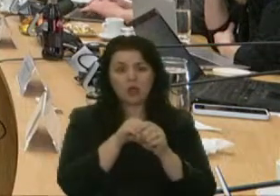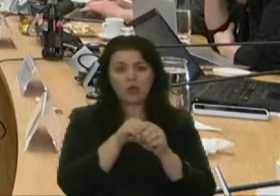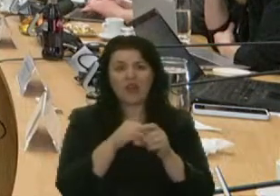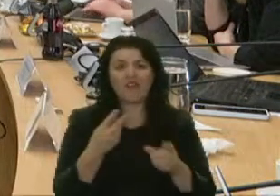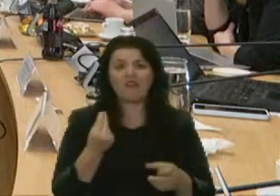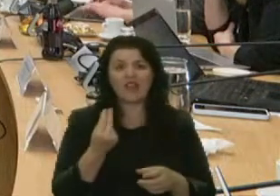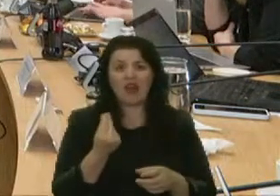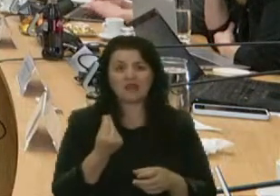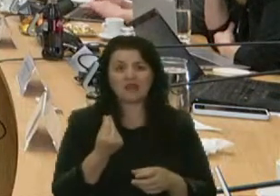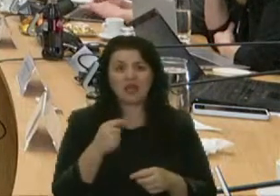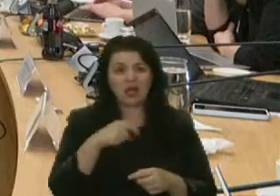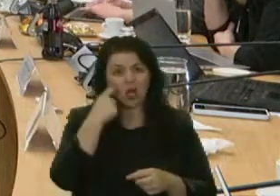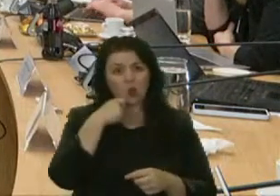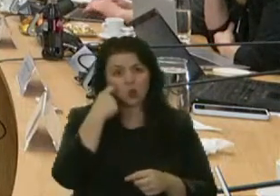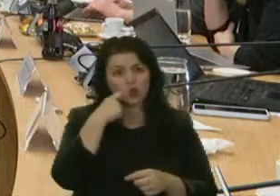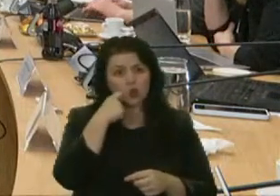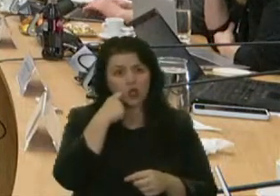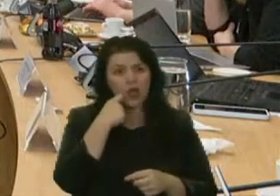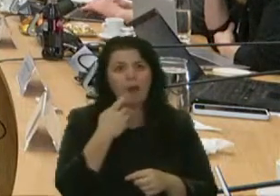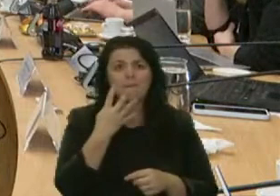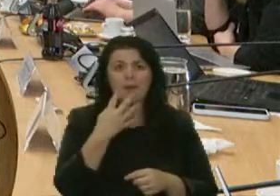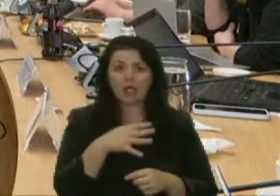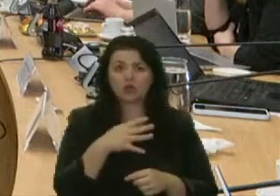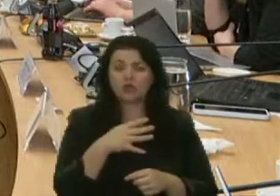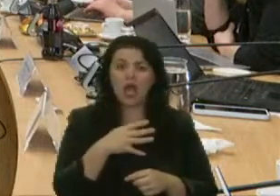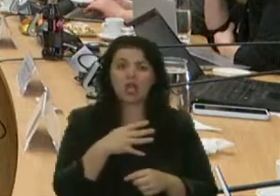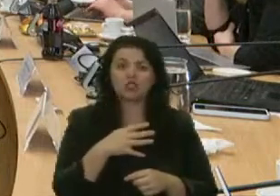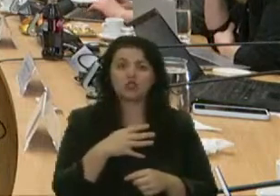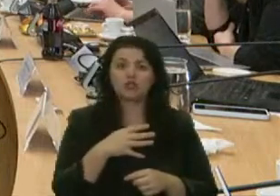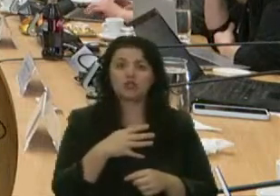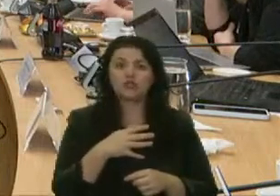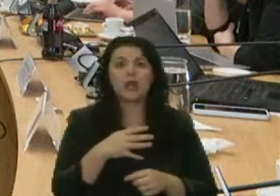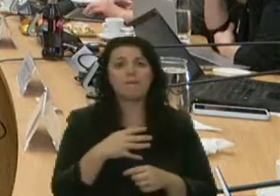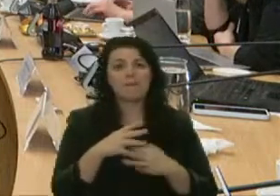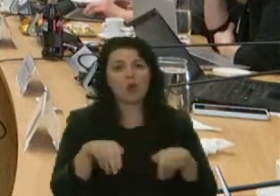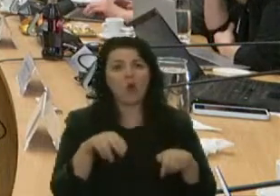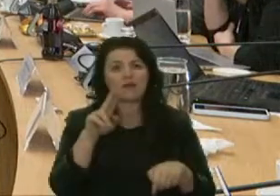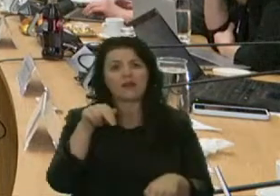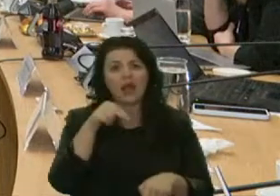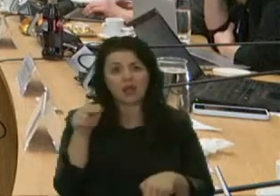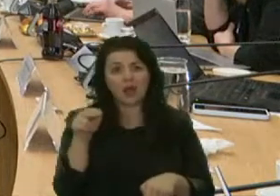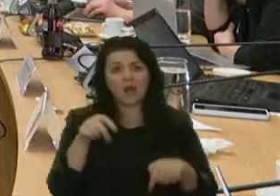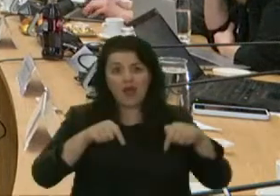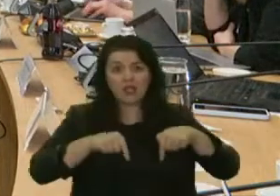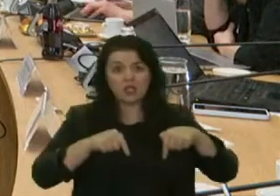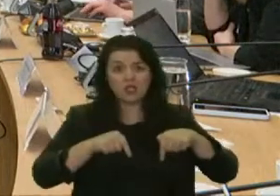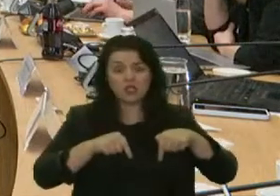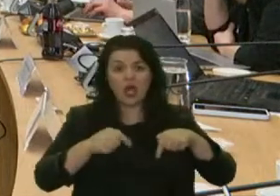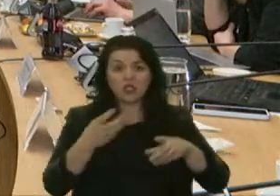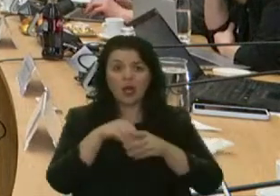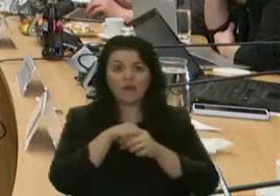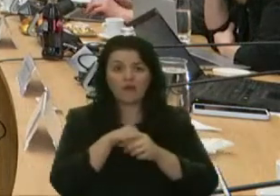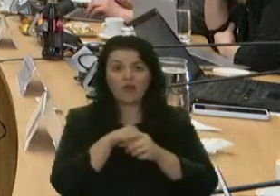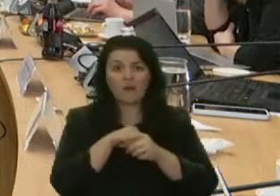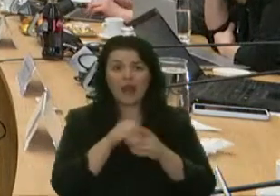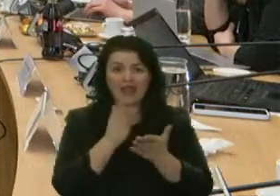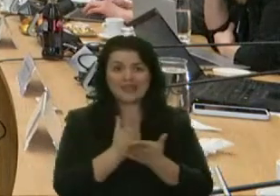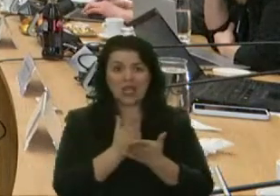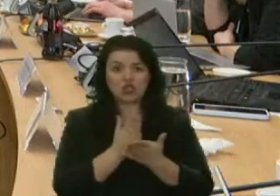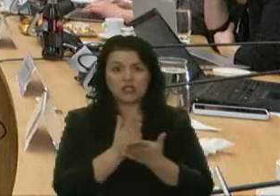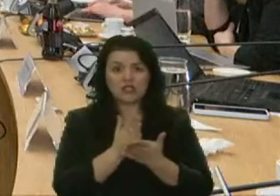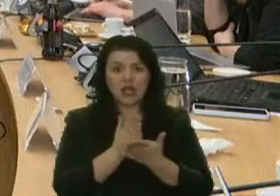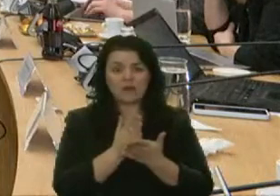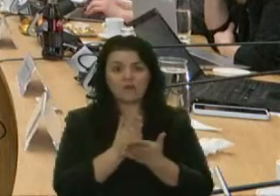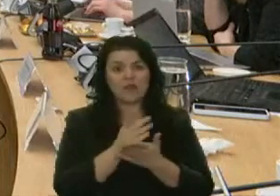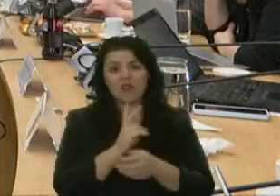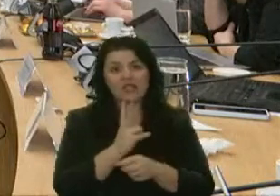finanțare aici la noi la Cluj 40 de milioane de euro Alți bani și au fost am fost aici de la masa asta am fost implicați în în decizie n aș